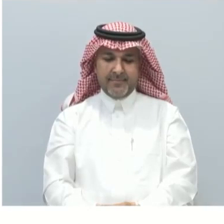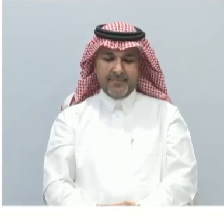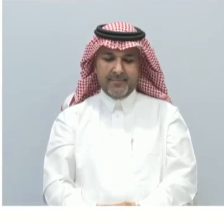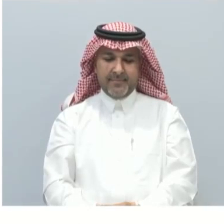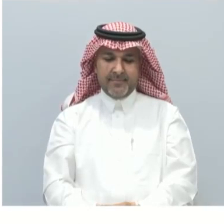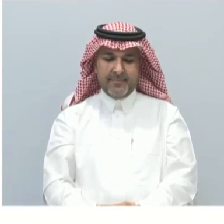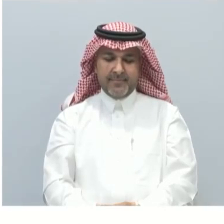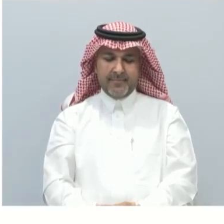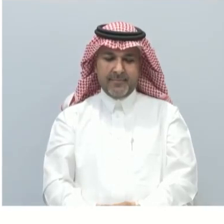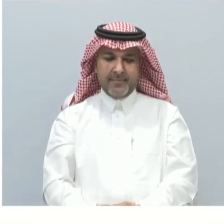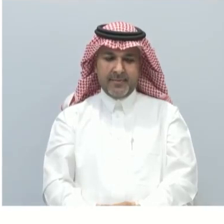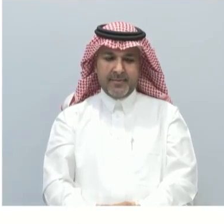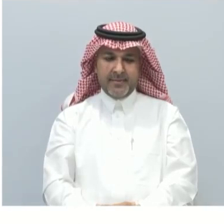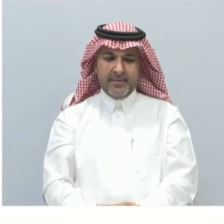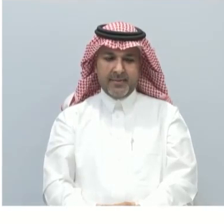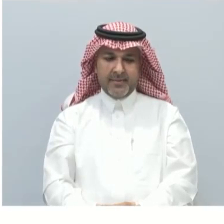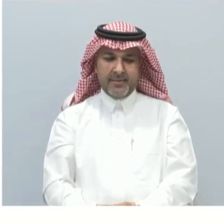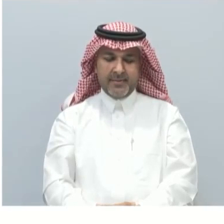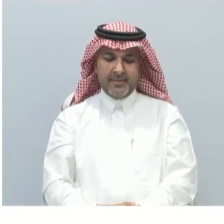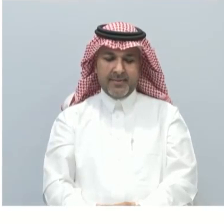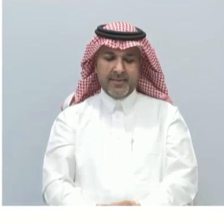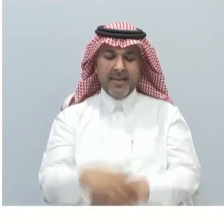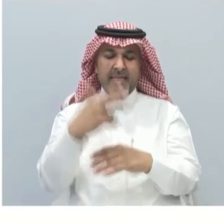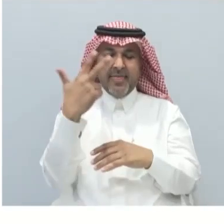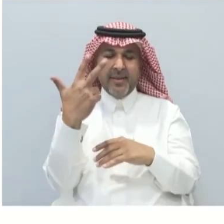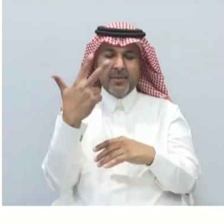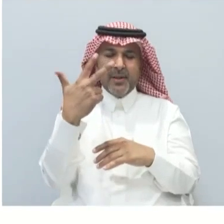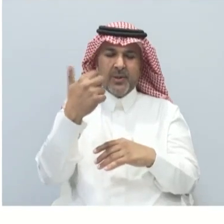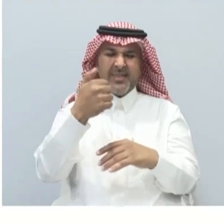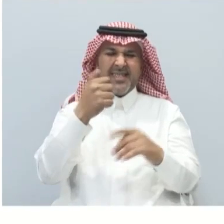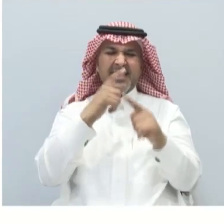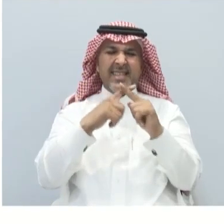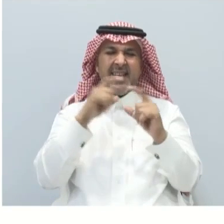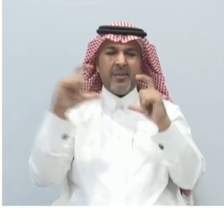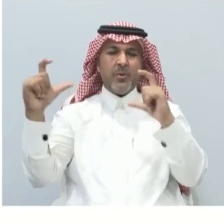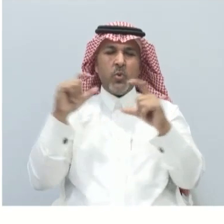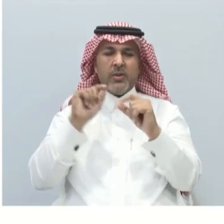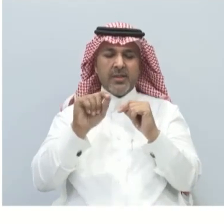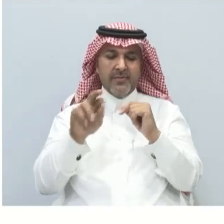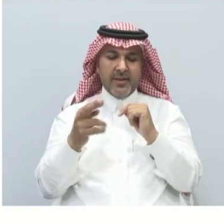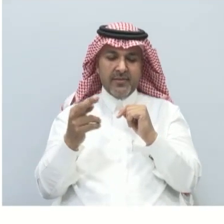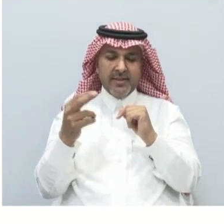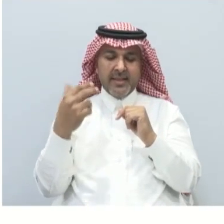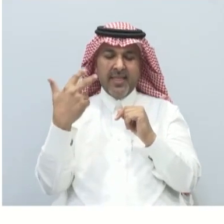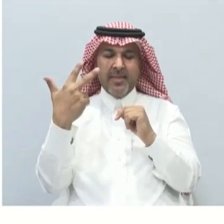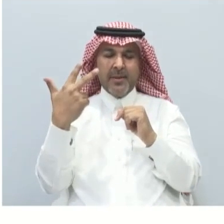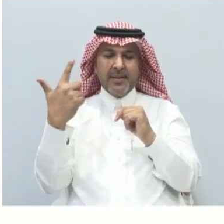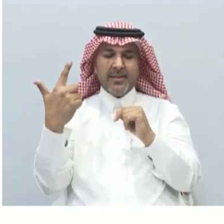وبالتالي نستخدم الاله الحاسبه الحين ونقول 68 ضرب 0.875